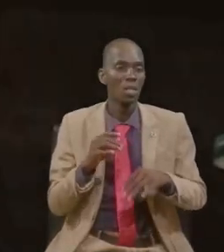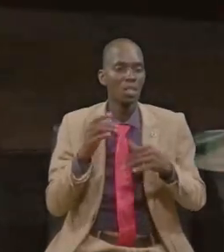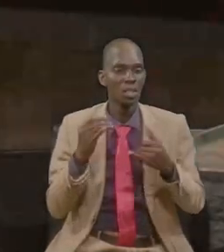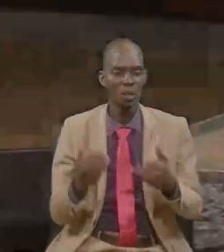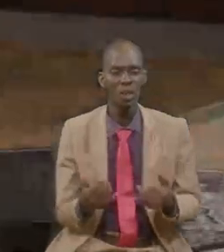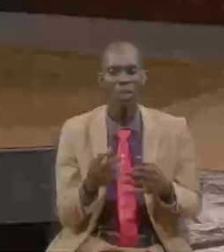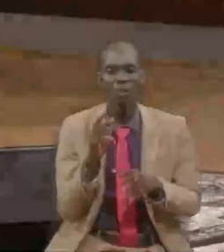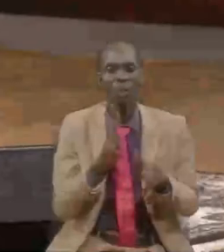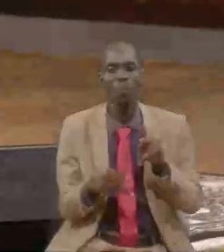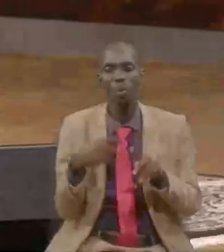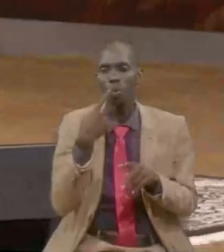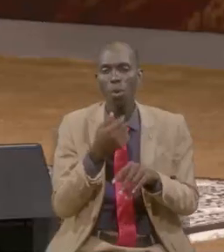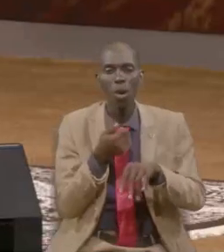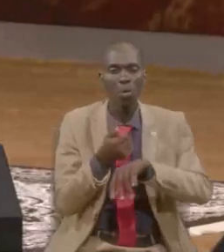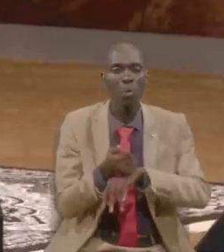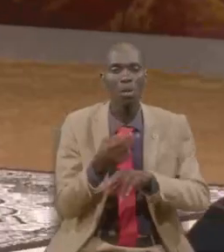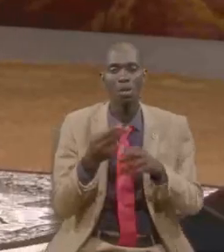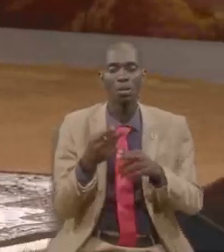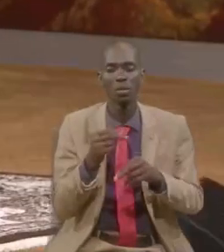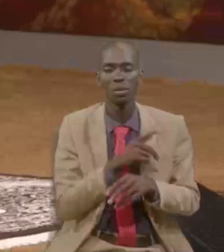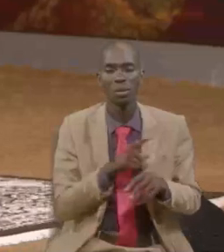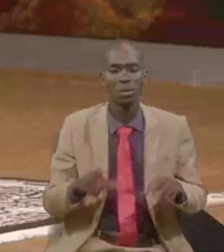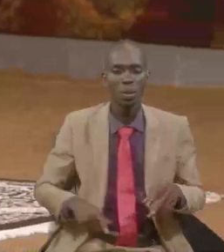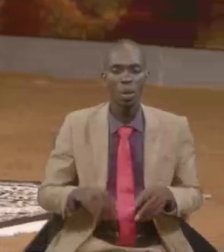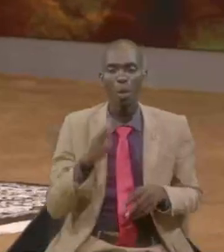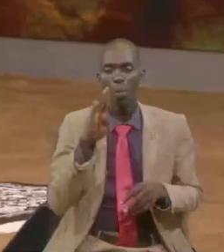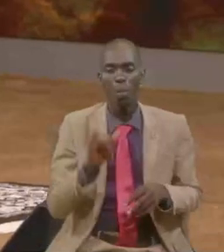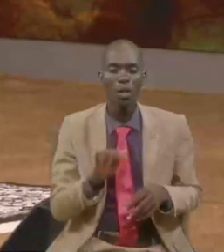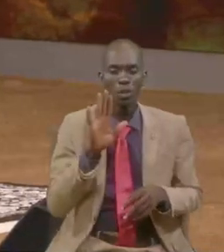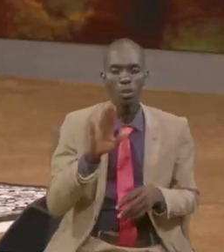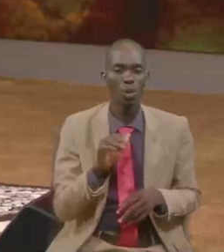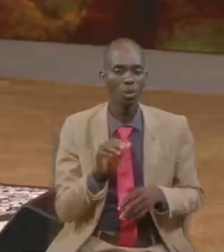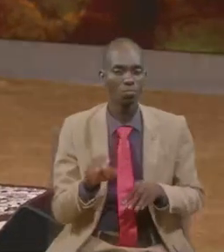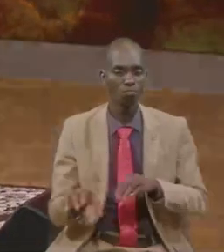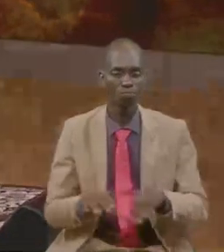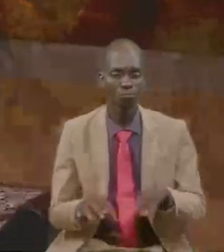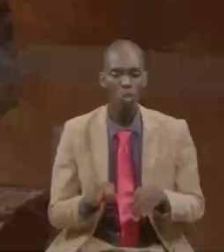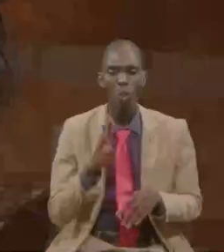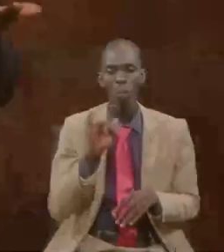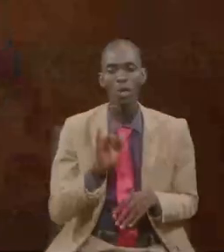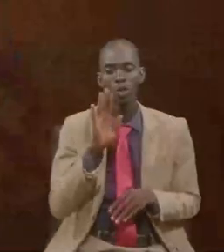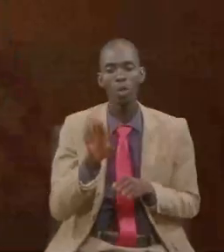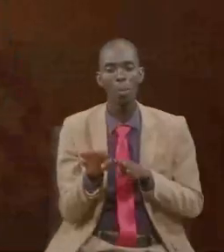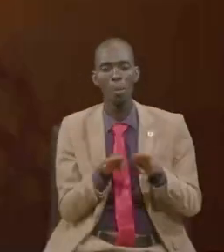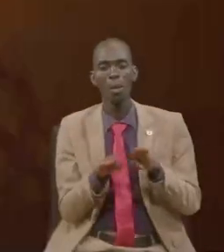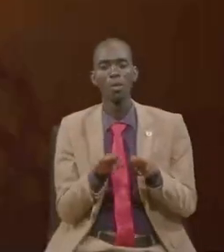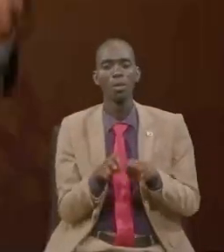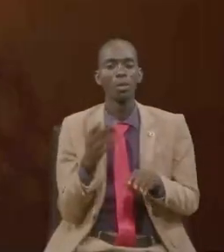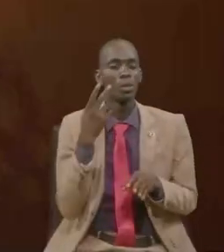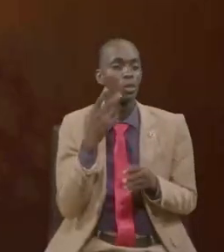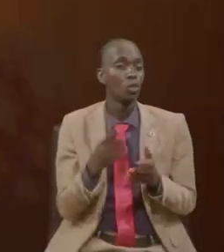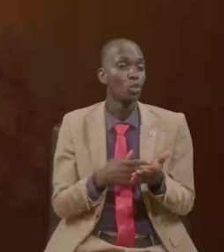Si les gens blasphèment le nom du Seigneur par ton acte, par ton comportement, vous